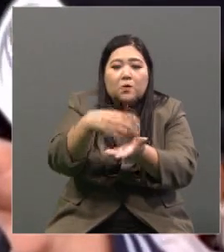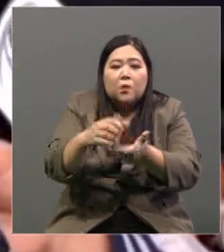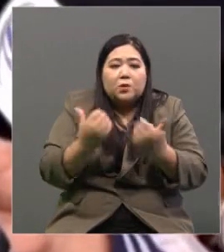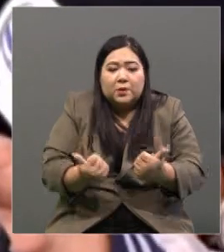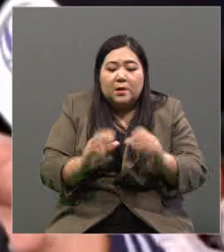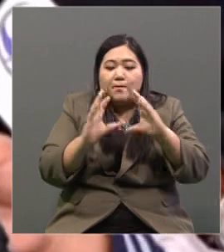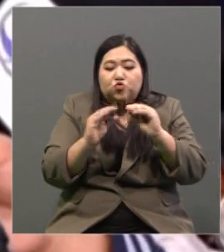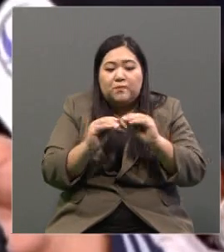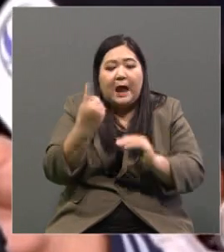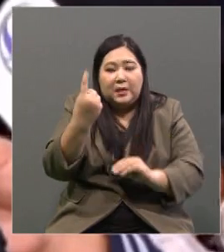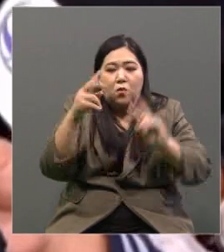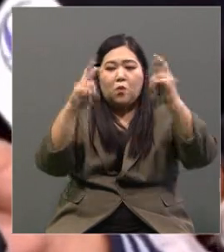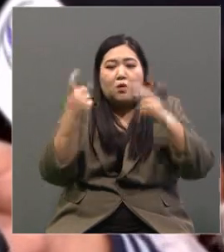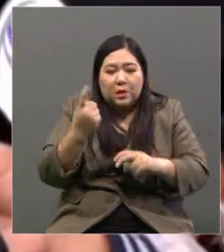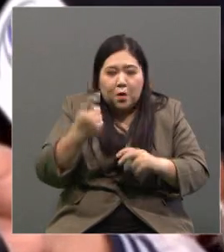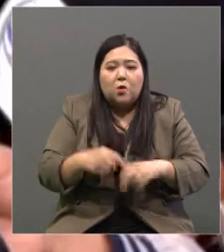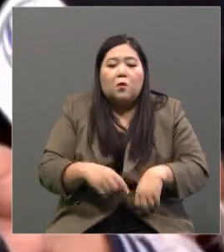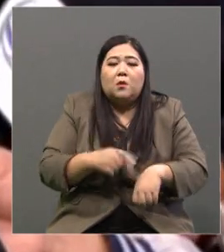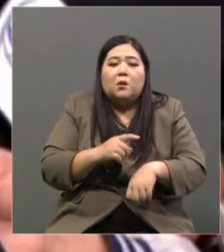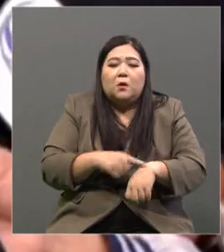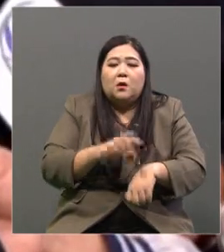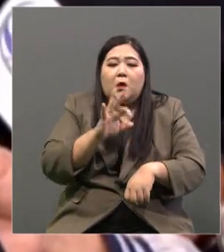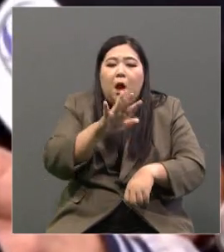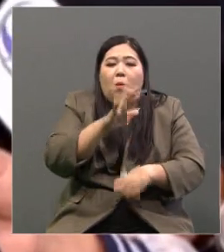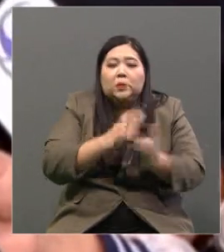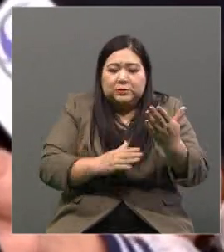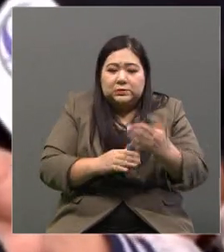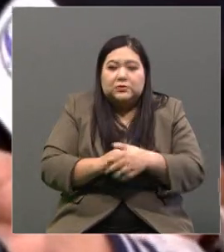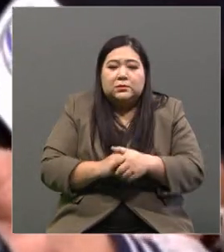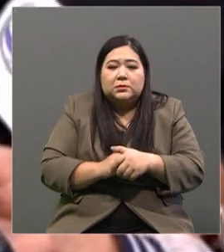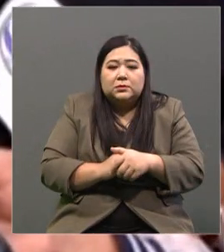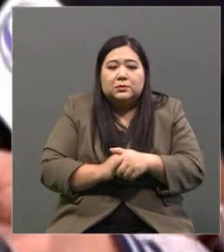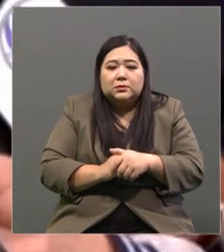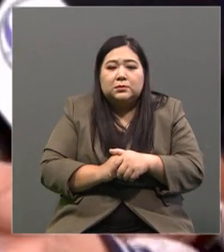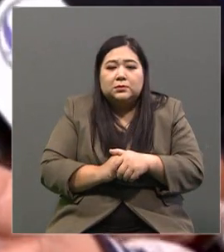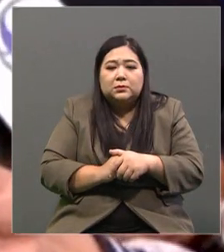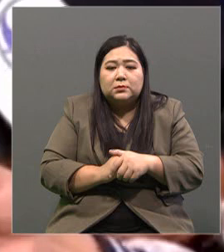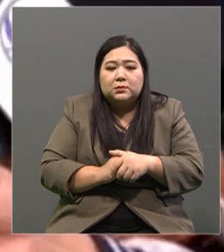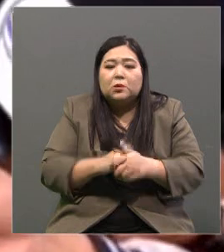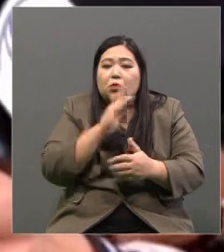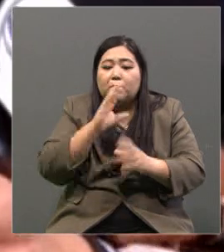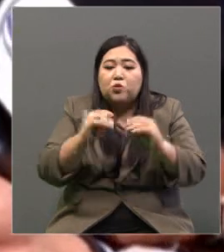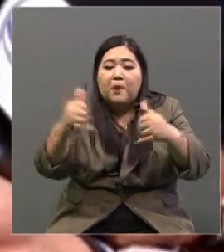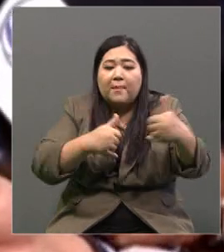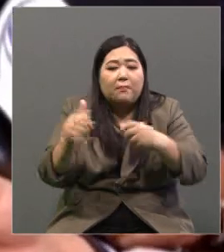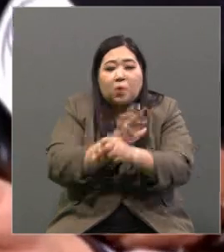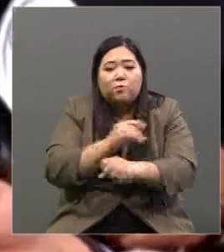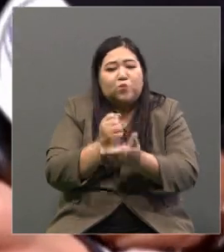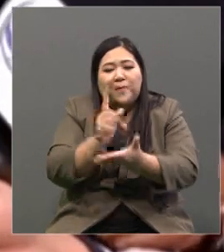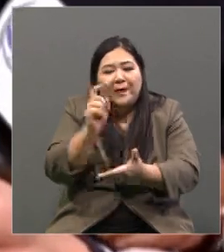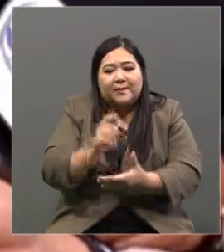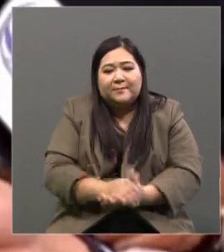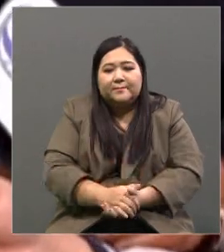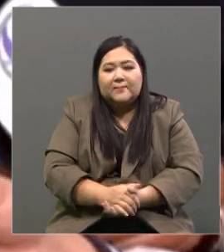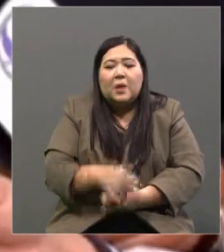การปรึกษาไม่มีอะไร9โมงครึ่งเพราะนั้นก็ต้องพิจารณาเว้นแต่องค์ประชุมไม่ครบก็ช่วยไม่ได้ครับ จะต้องลงมติด้วยมั้ยคะ